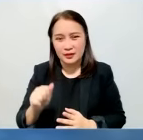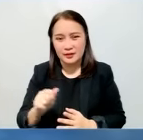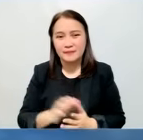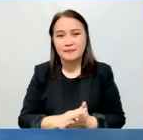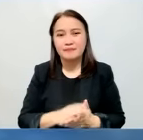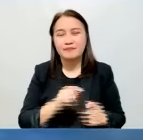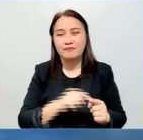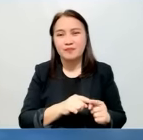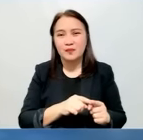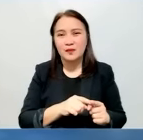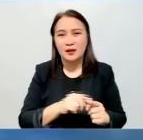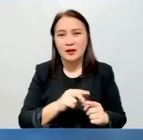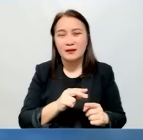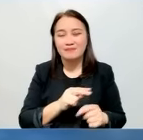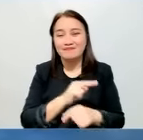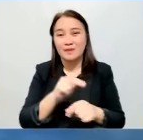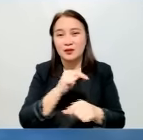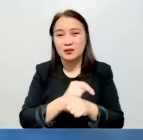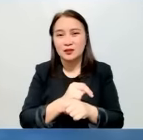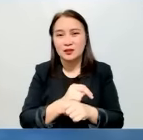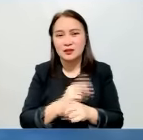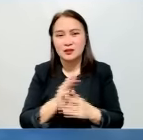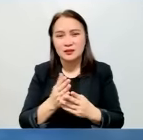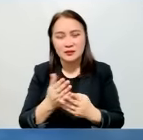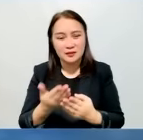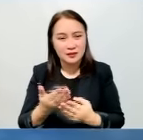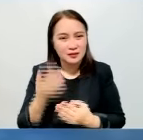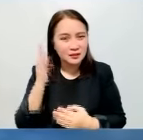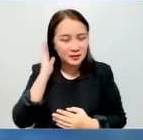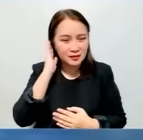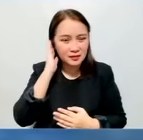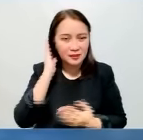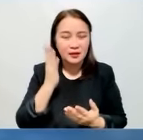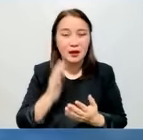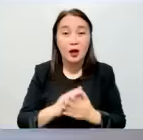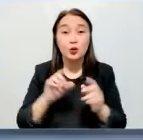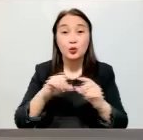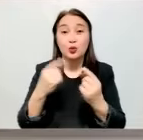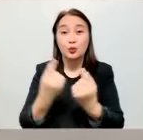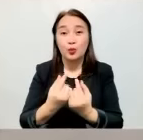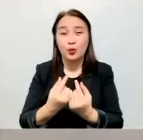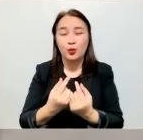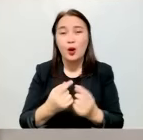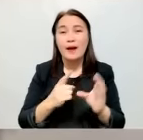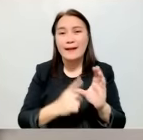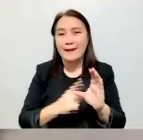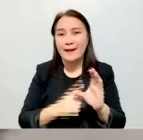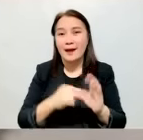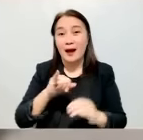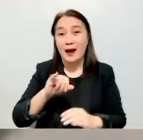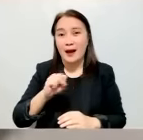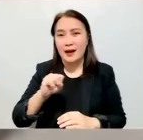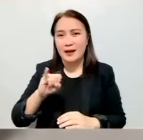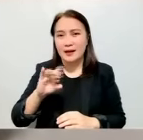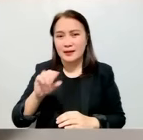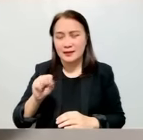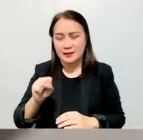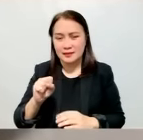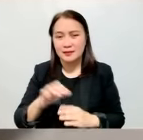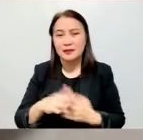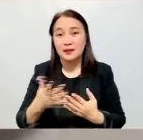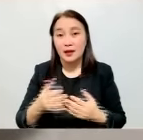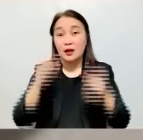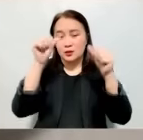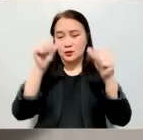United Nations Security Council dahil sa kaugnayan niya sa teroristang grupo na ISIS at Al-Qaeda. Dito sa Pilipinas, matagal na ring wanted si